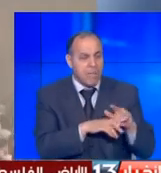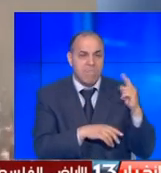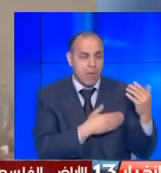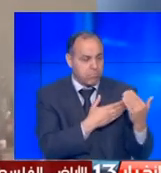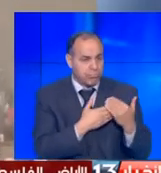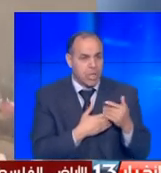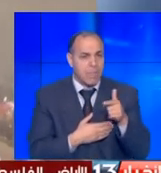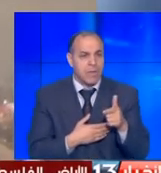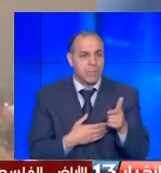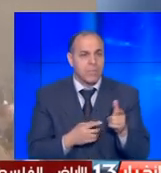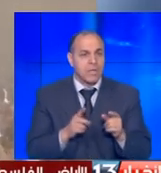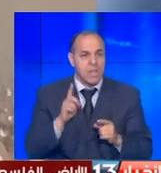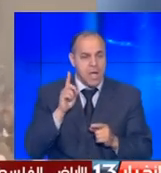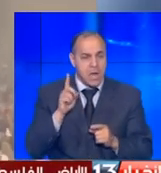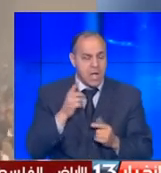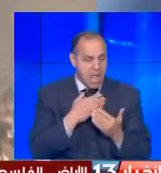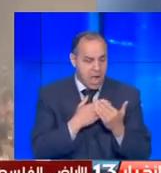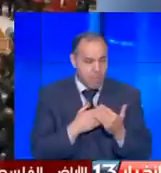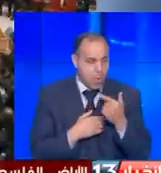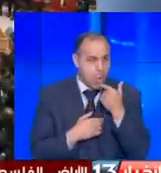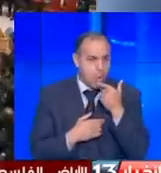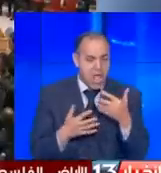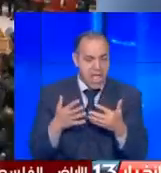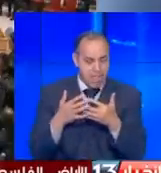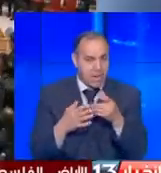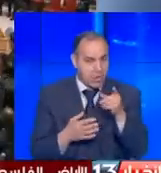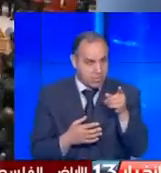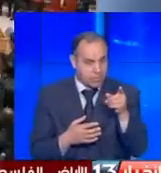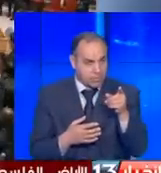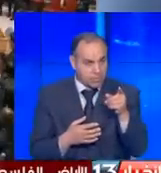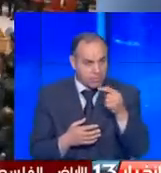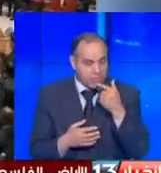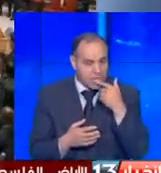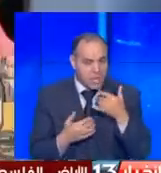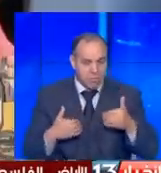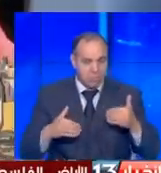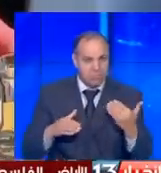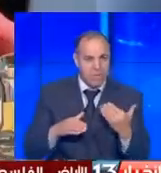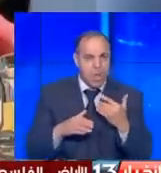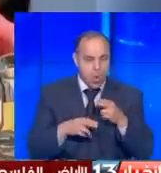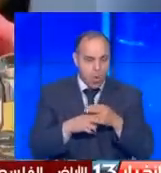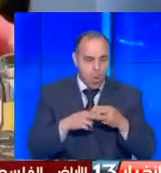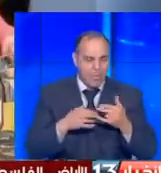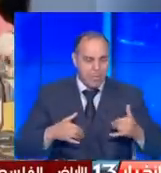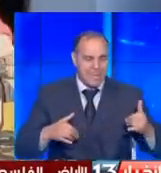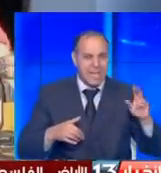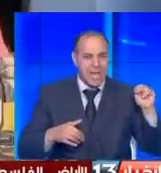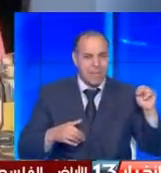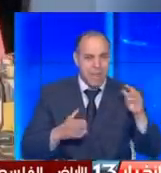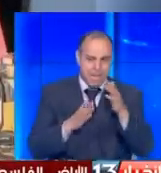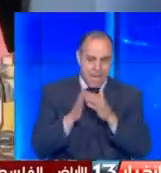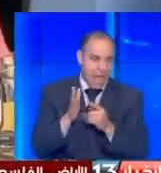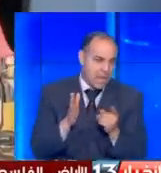الدولية للفلسطينيين، حماية عرقلتها الولايات المتحدة التي عارضت طلب الكويت من مجلس الأمن تبني